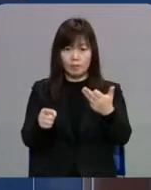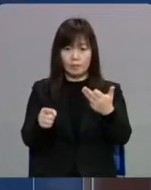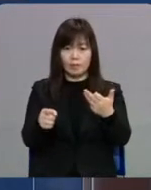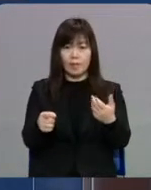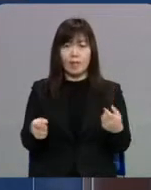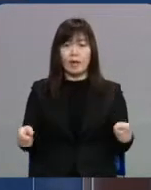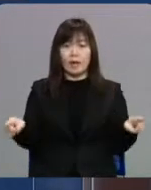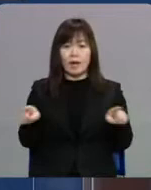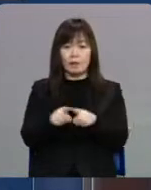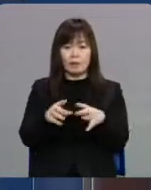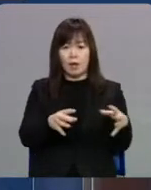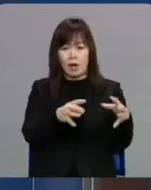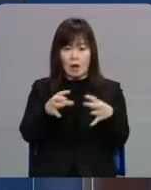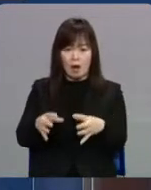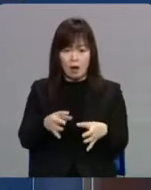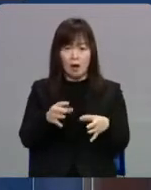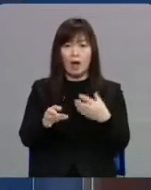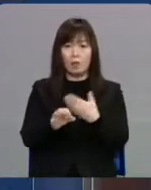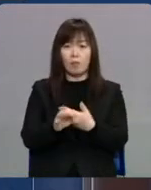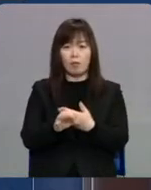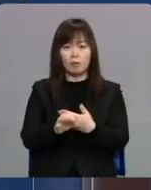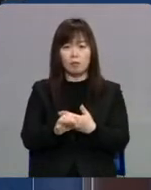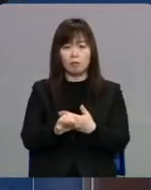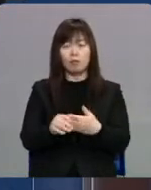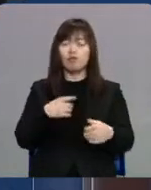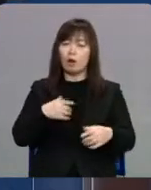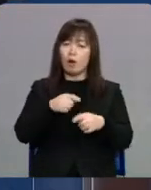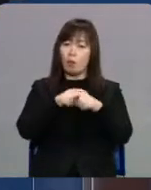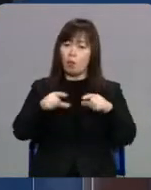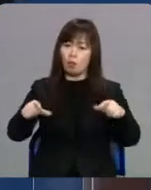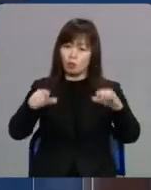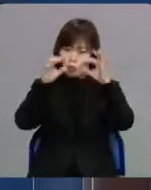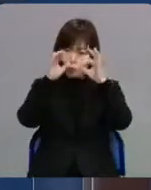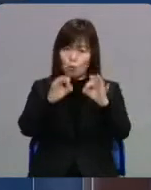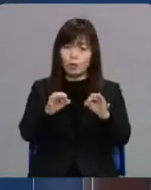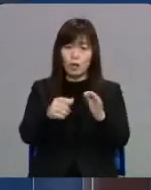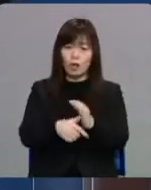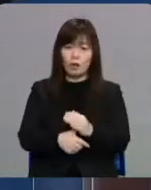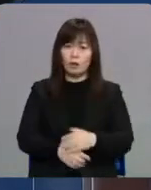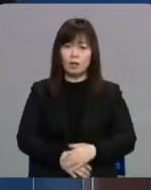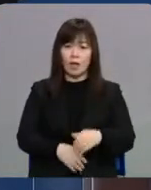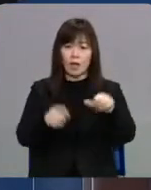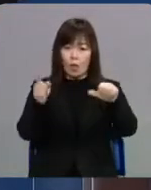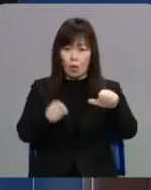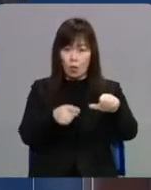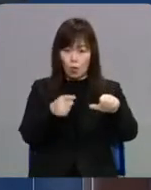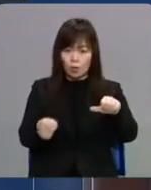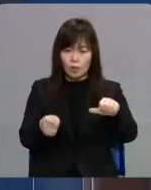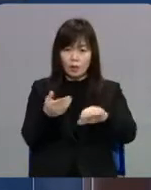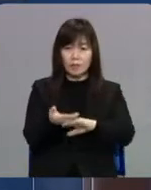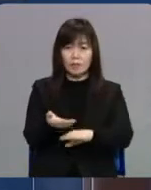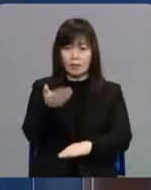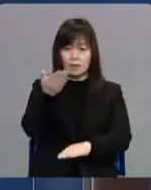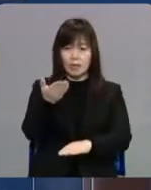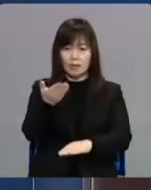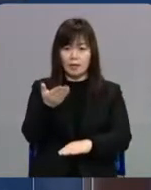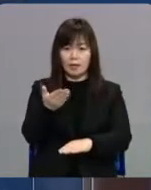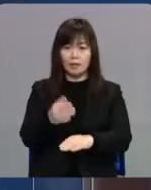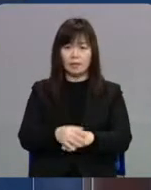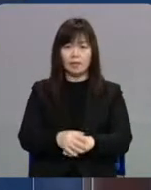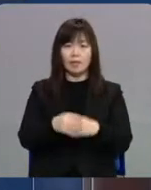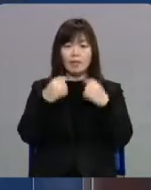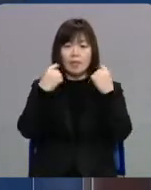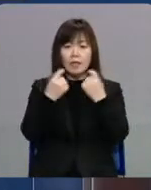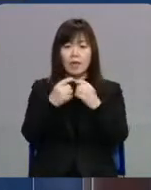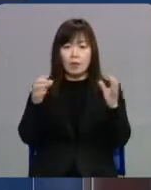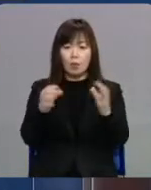함께하는 그런 거라면 우리가 일반적으로 볼 때도 5인 이상의 사적 모임이